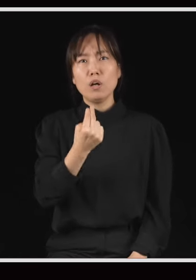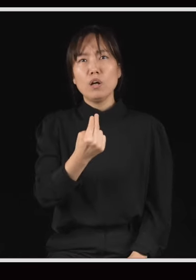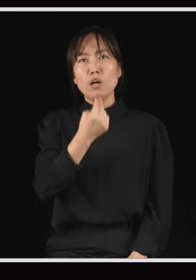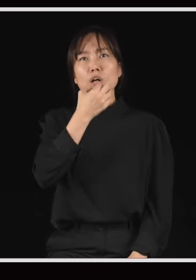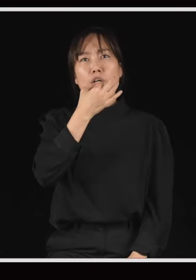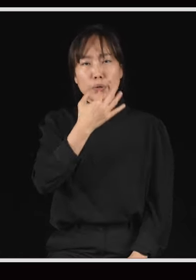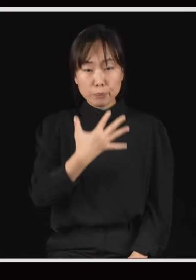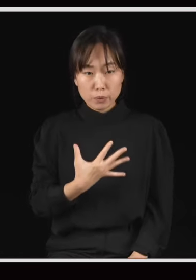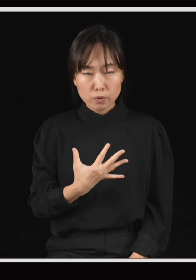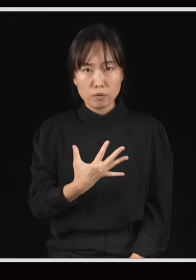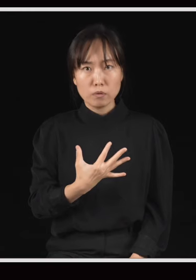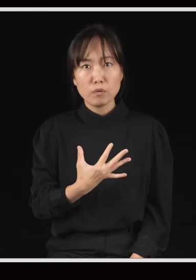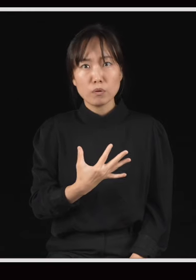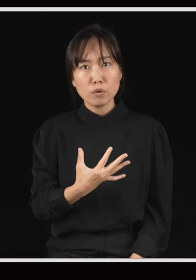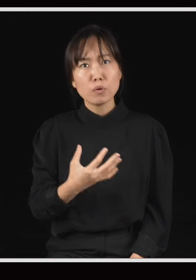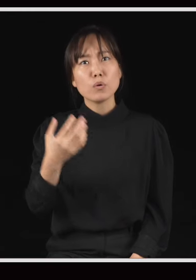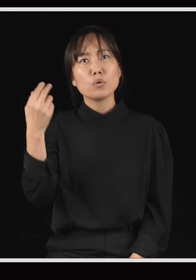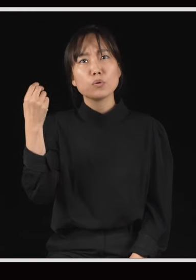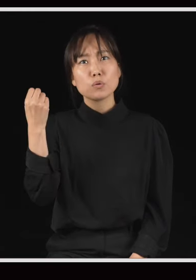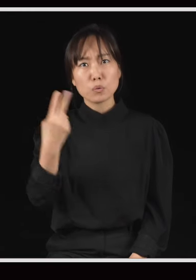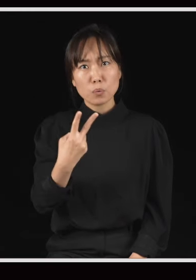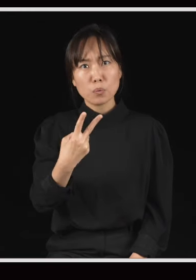호흡이 얕아져서 막 불안하고